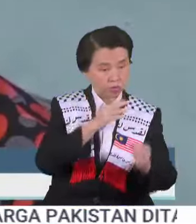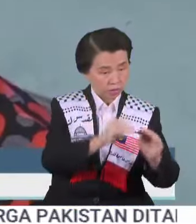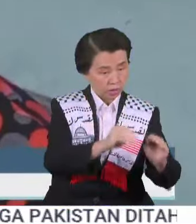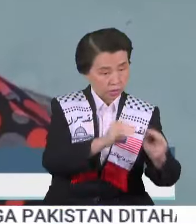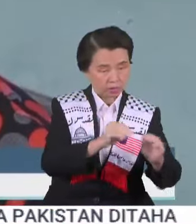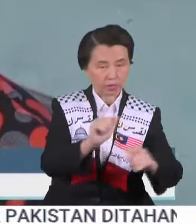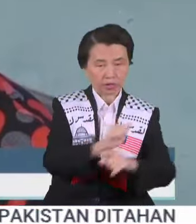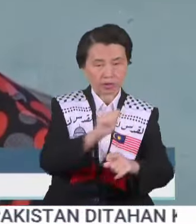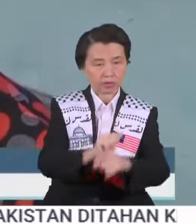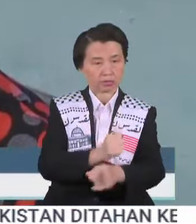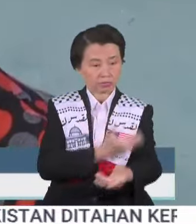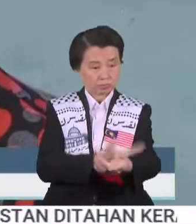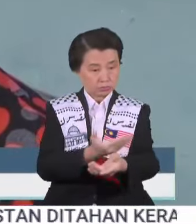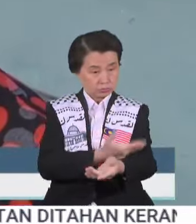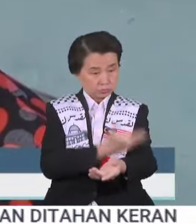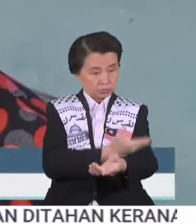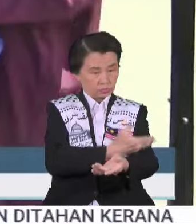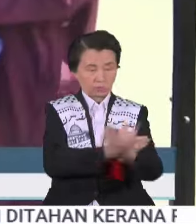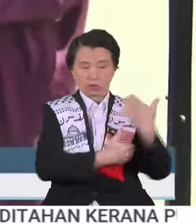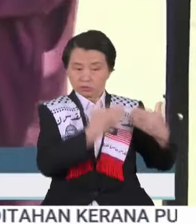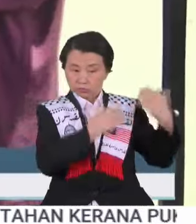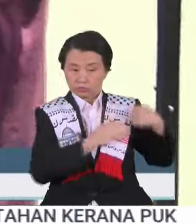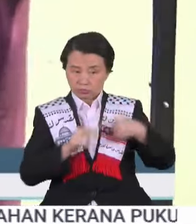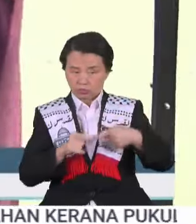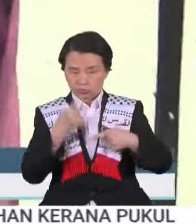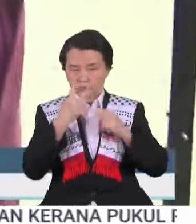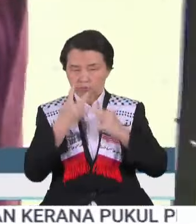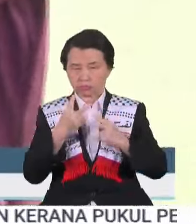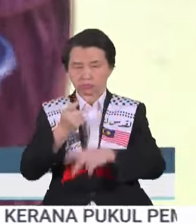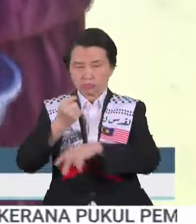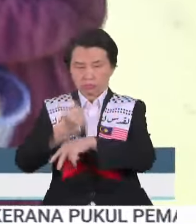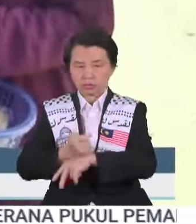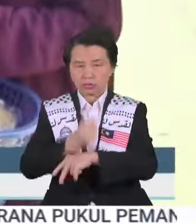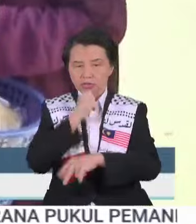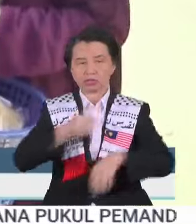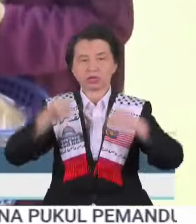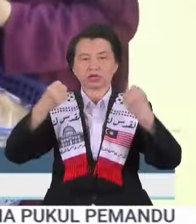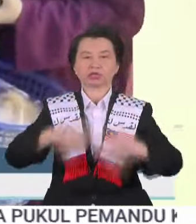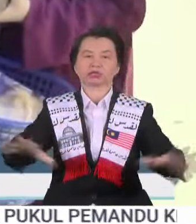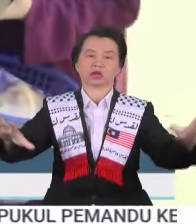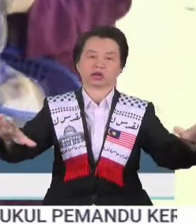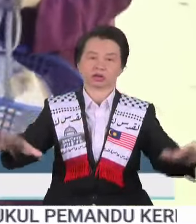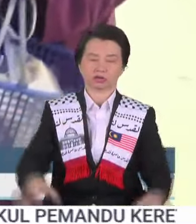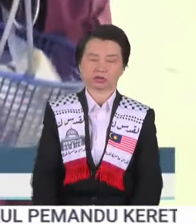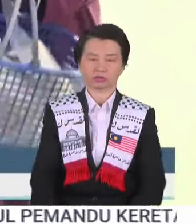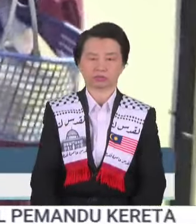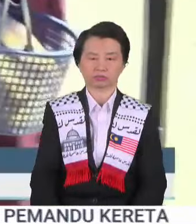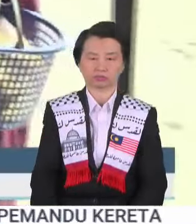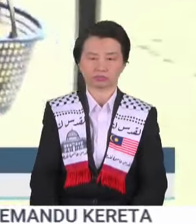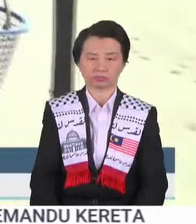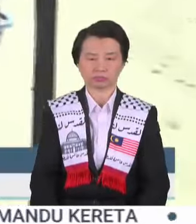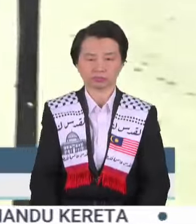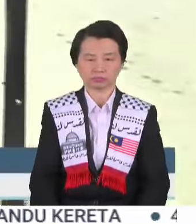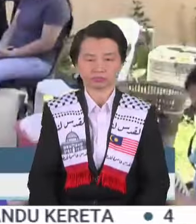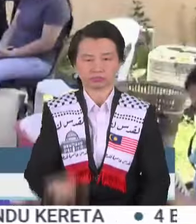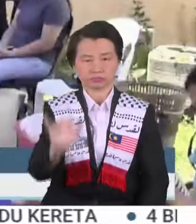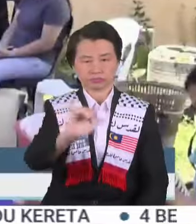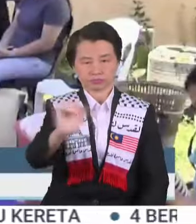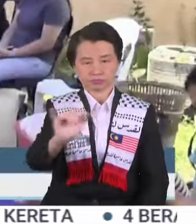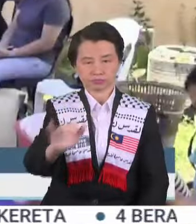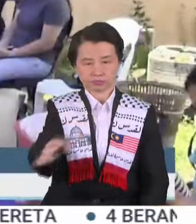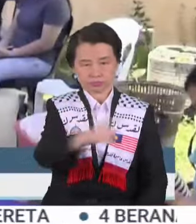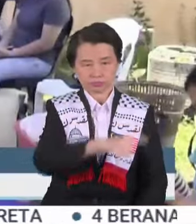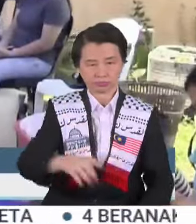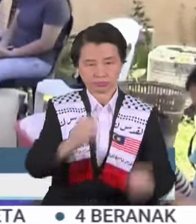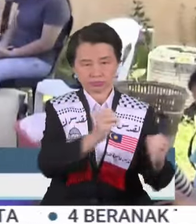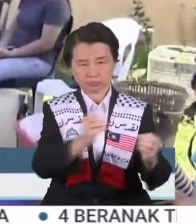amalan turun-temurun tersebut bagi memastikan tradisi tersebut tidak hilang ditelan zaman. Begitu juga di kalangan